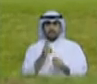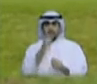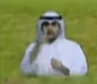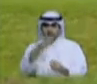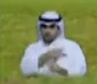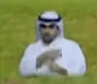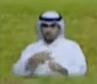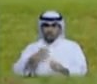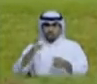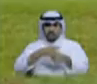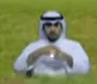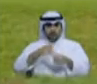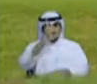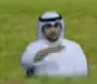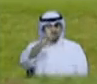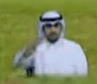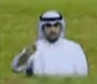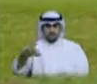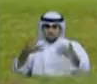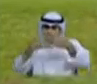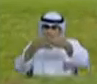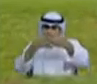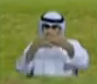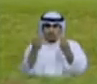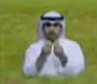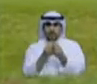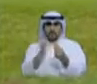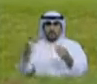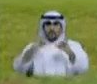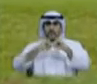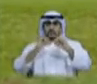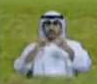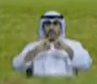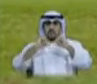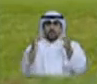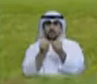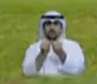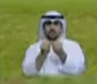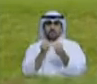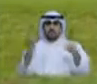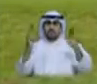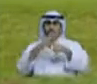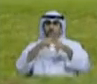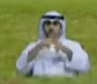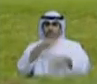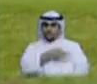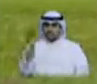دولة الكويت كشريك فعلي وحقيقي للمنظمة. لتلفزيون الكويت من باريس، سهام فرج.